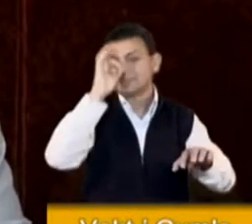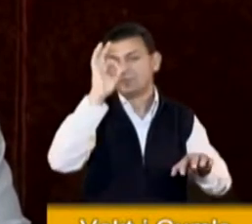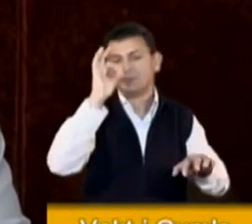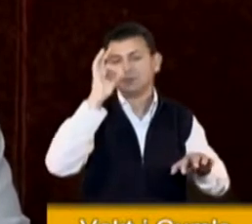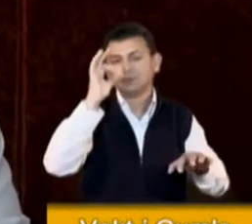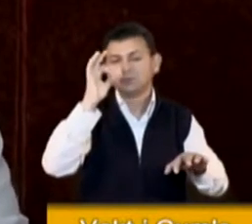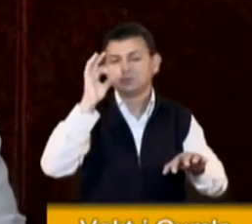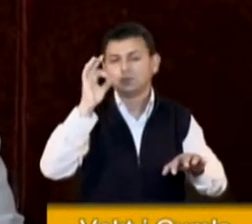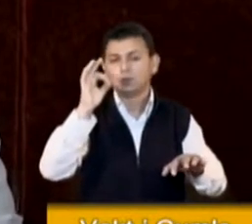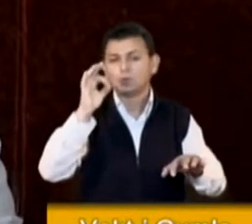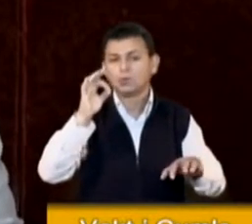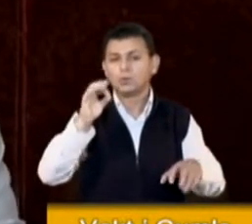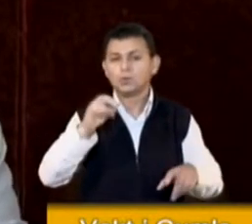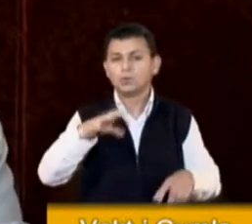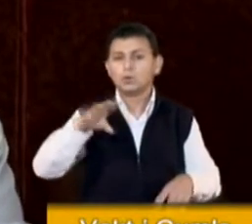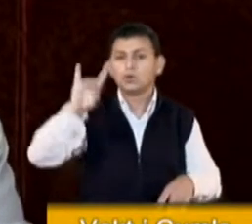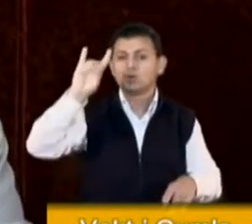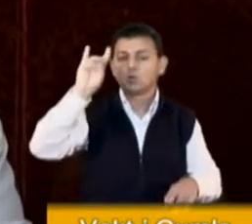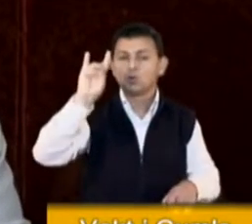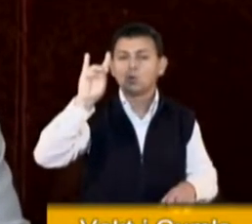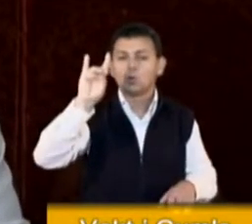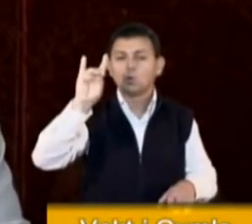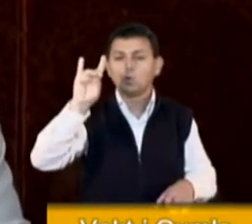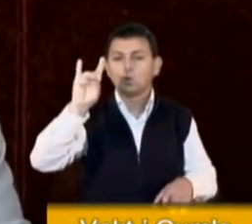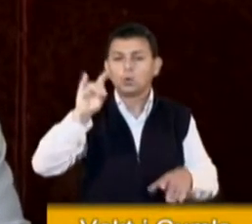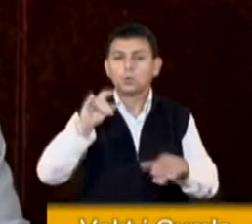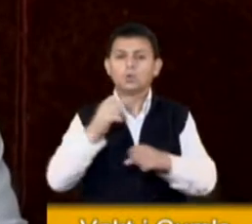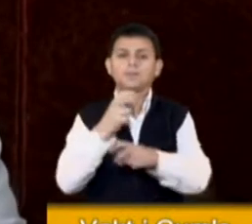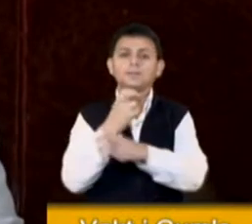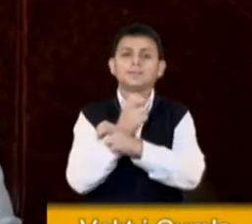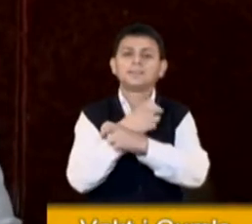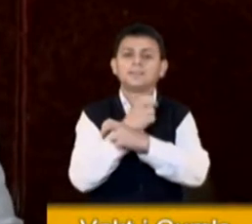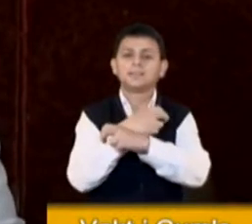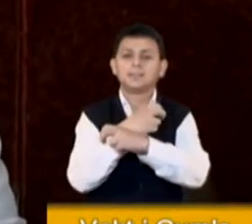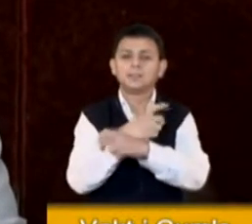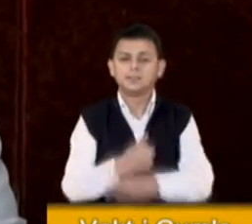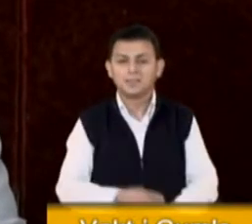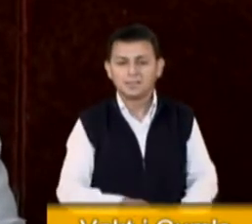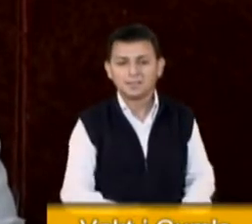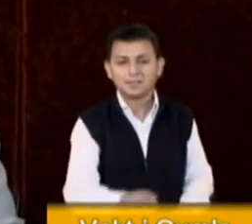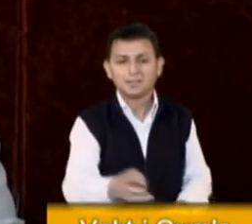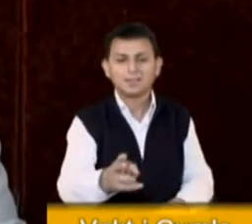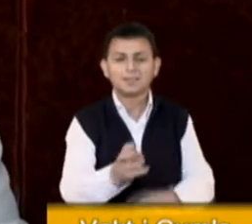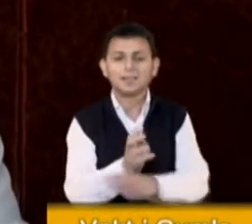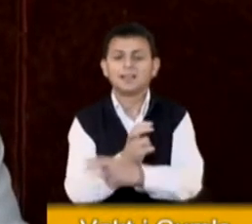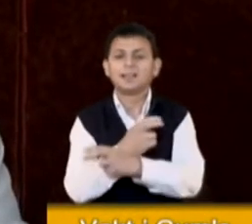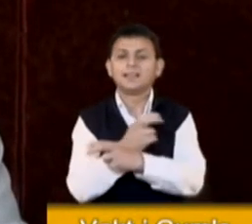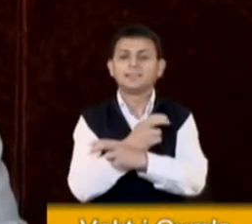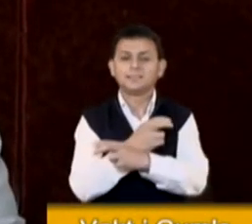nazarlık olarak, kurt aşığı, efendim yılan kemiği, delikli